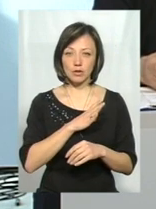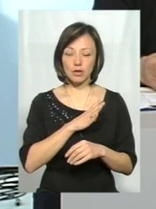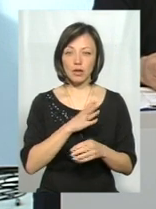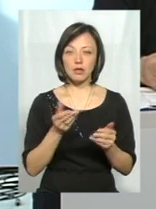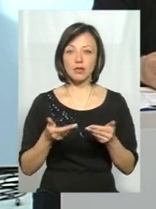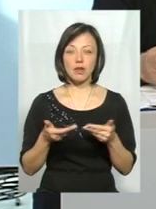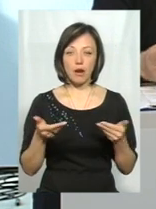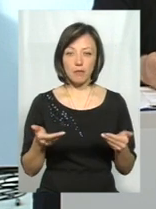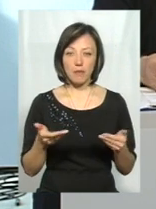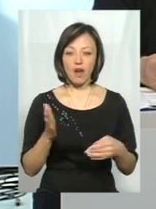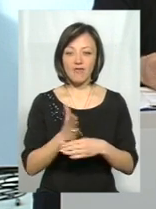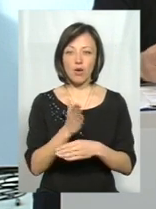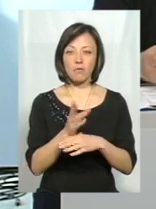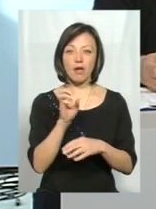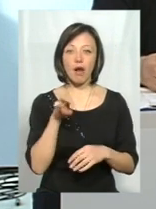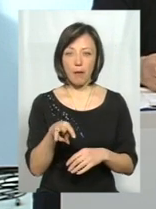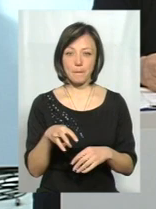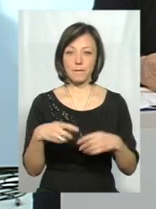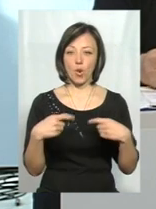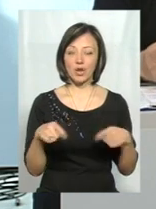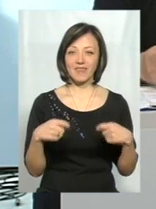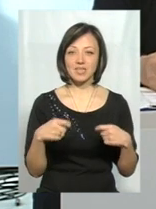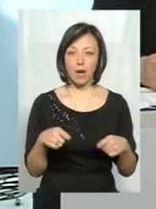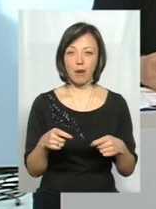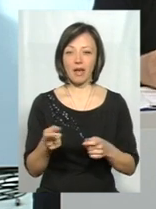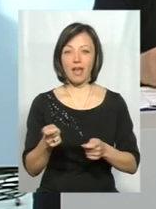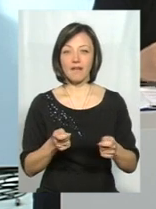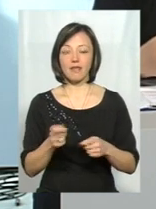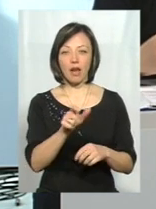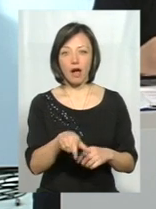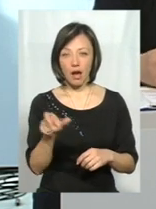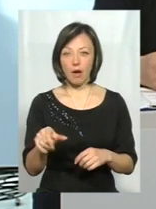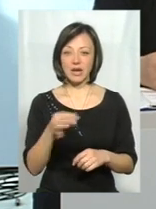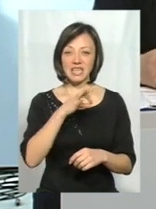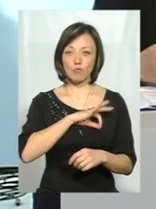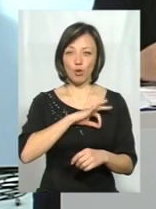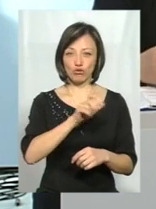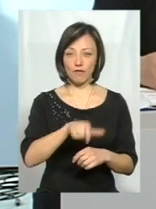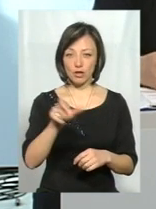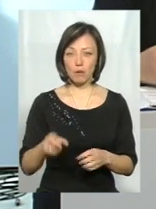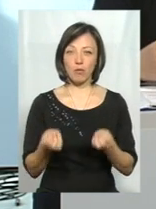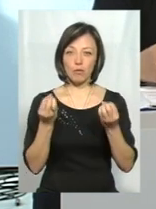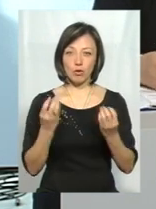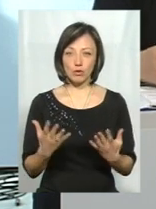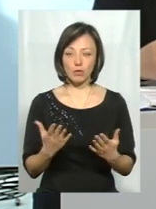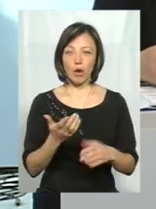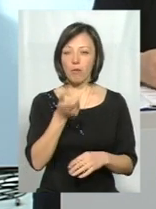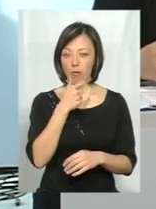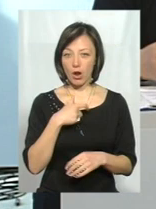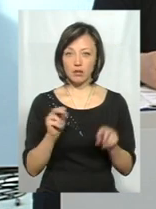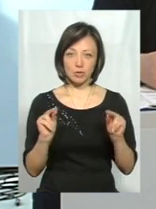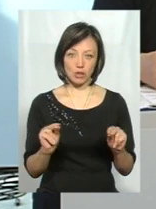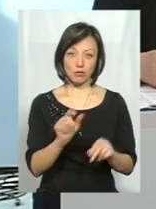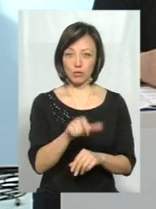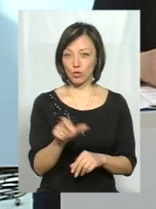нам, виробникам, продавцям, керівникам і споживачам просто порядними,